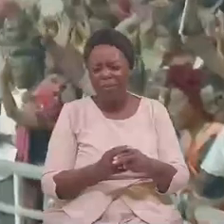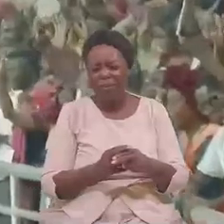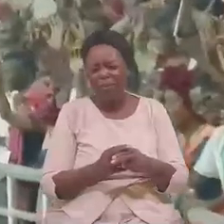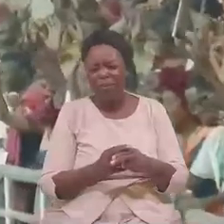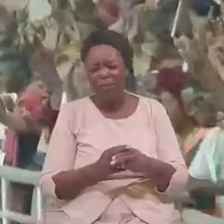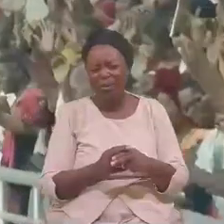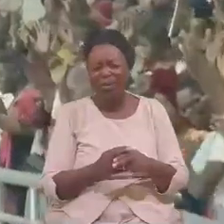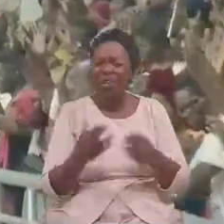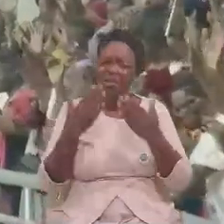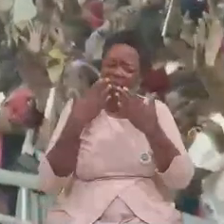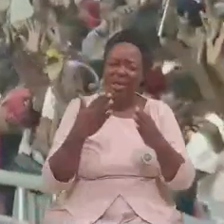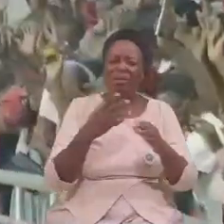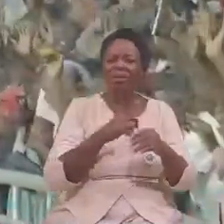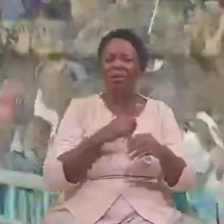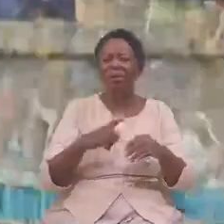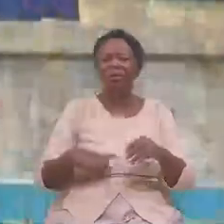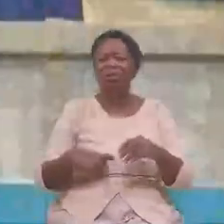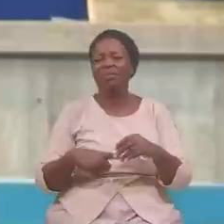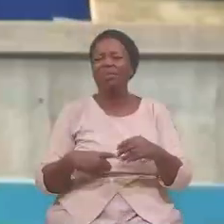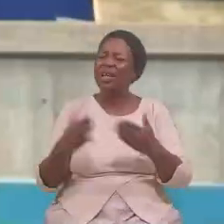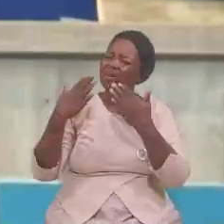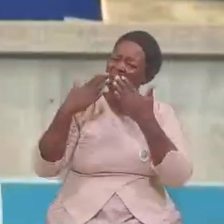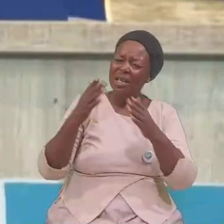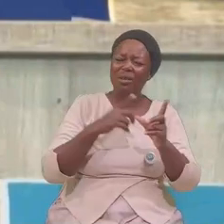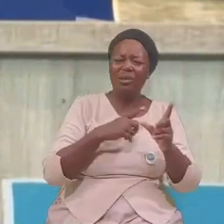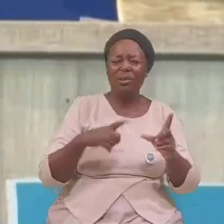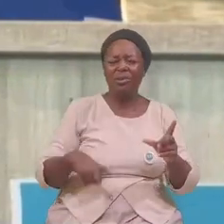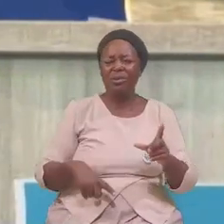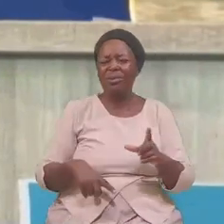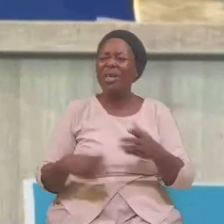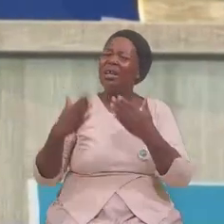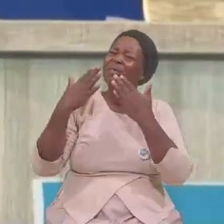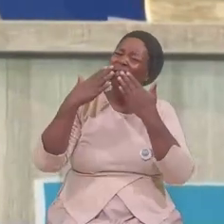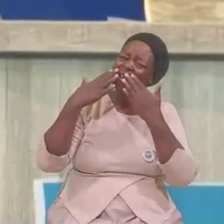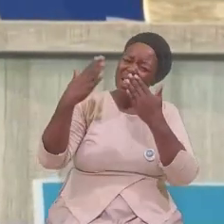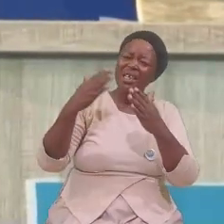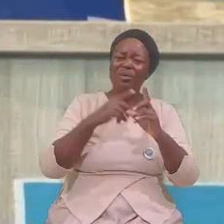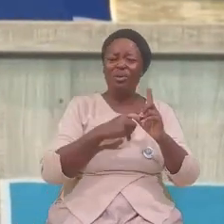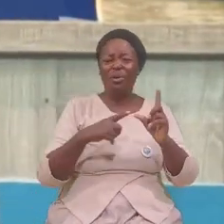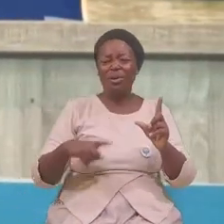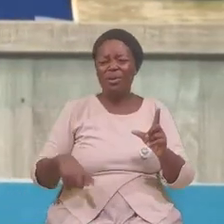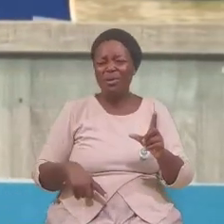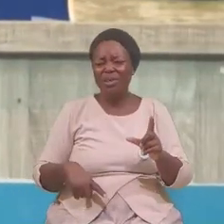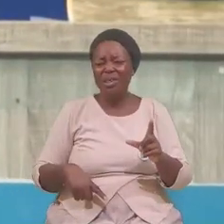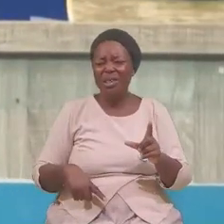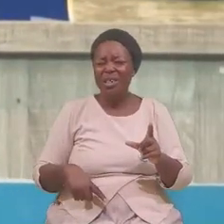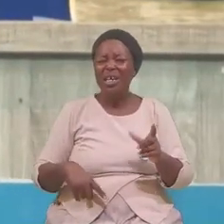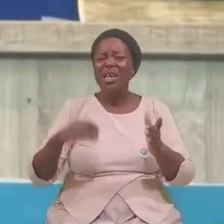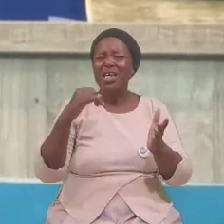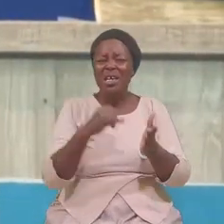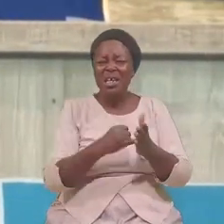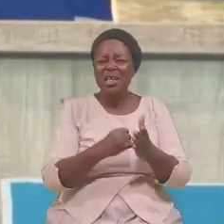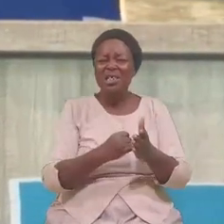Merci Seigneur. Merci Seigneur. Merci Seigneur. C'est